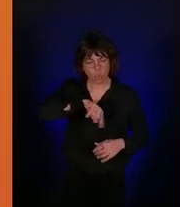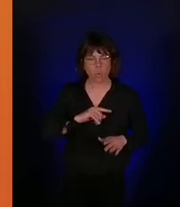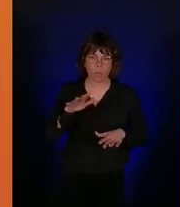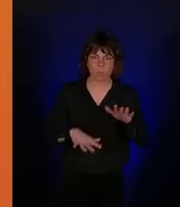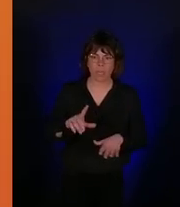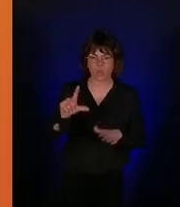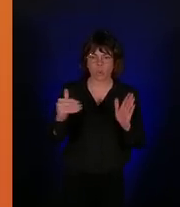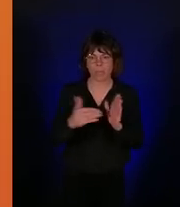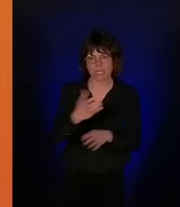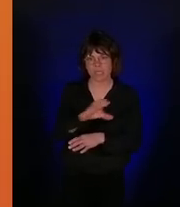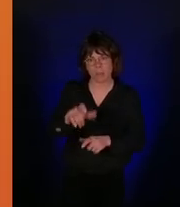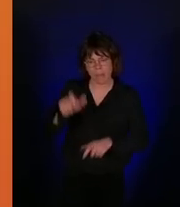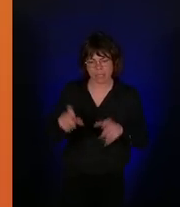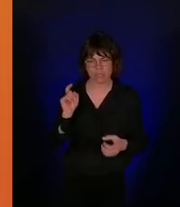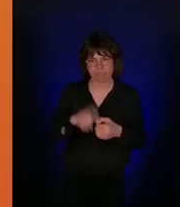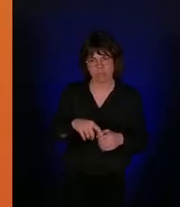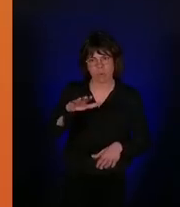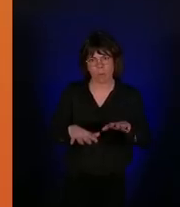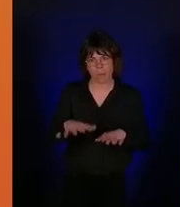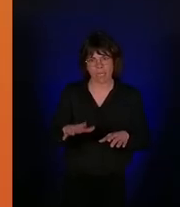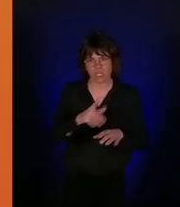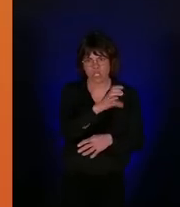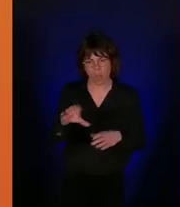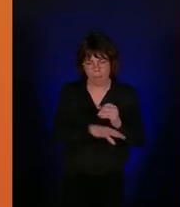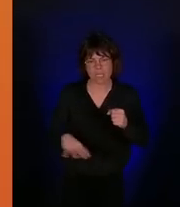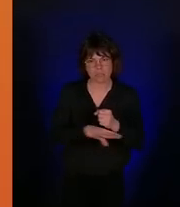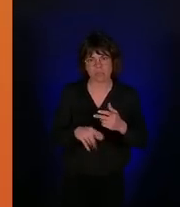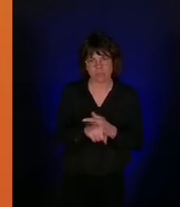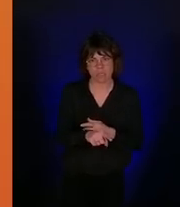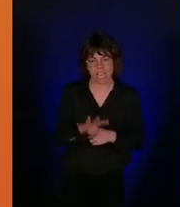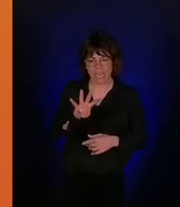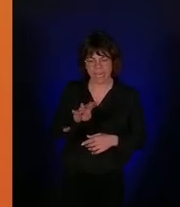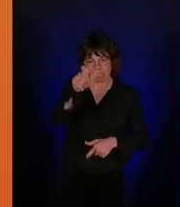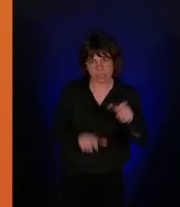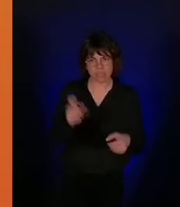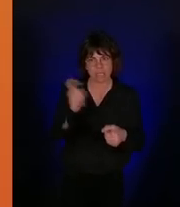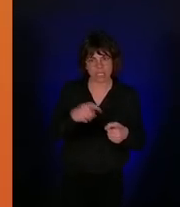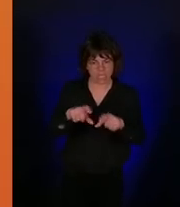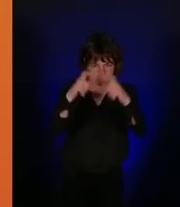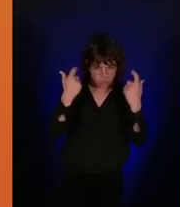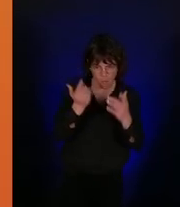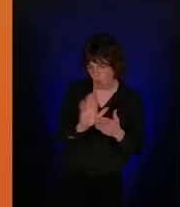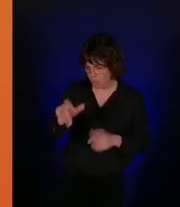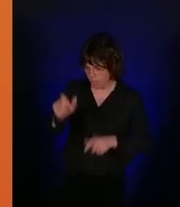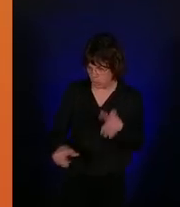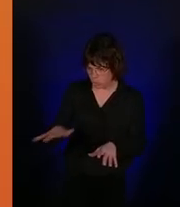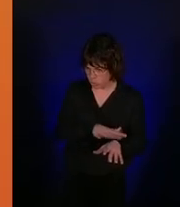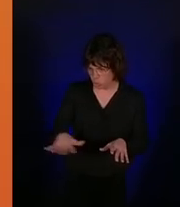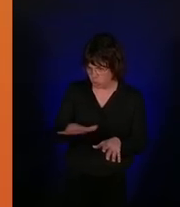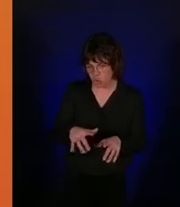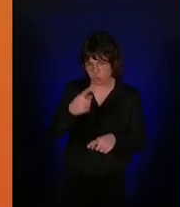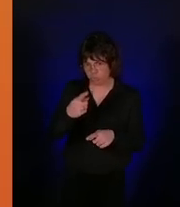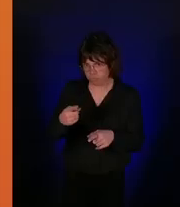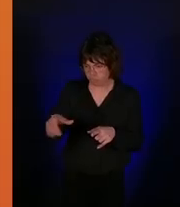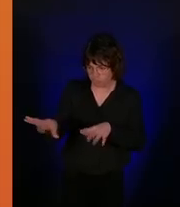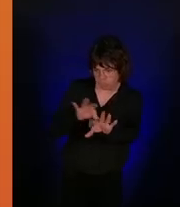près 2500 syndiqués pour un peu plus de 100 bases. On a 4 syndicats statutaires uniquement et le reste, en fait, c'est que des sections